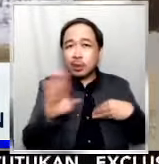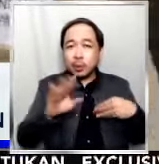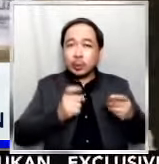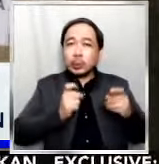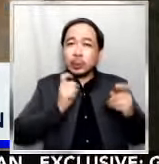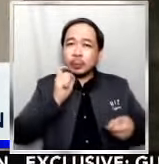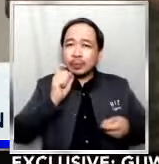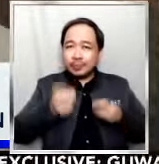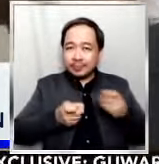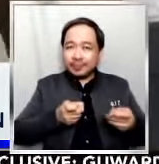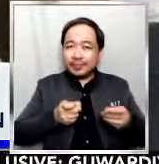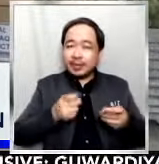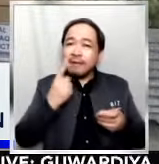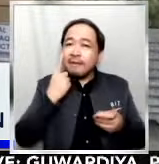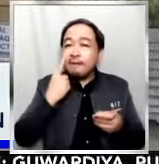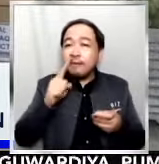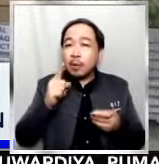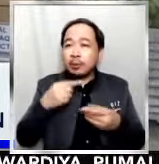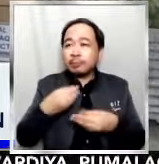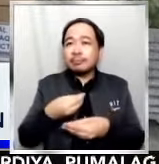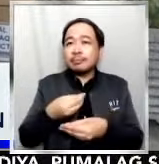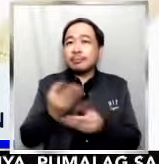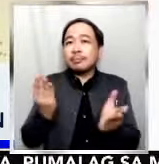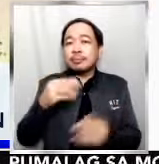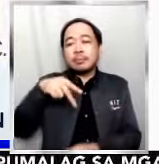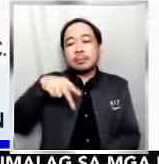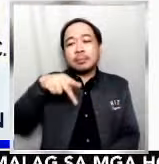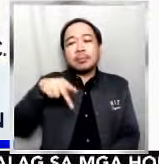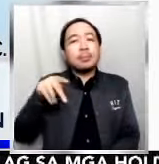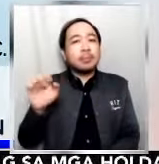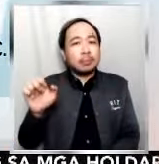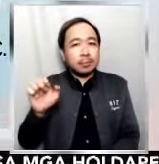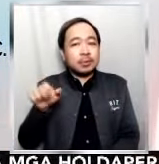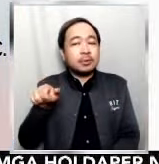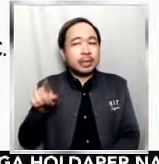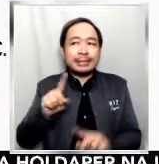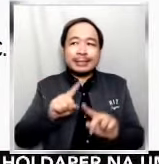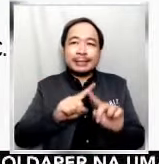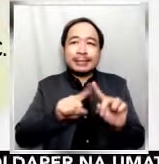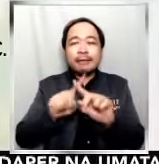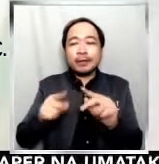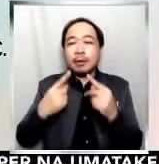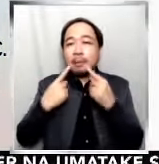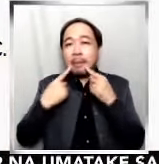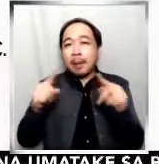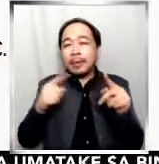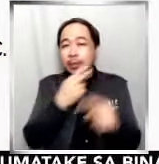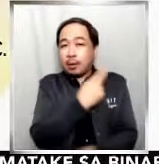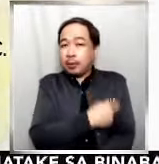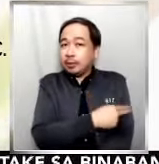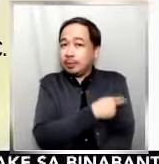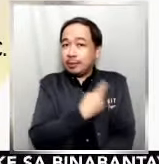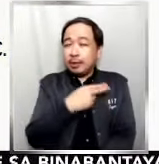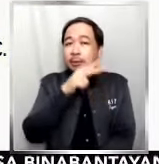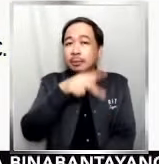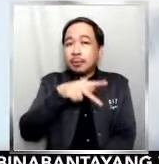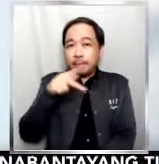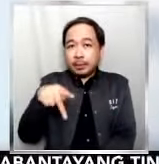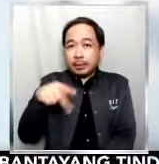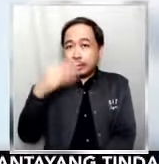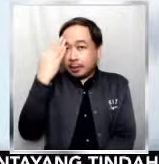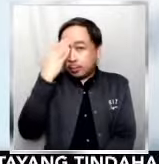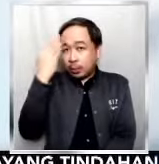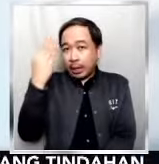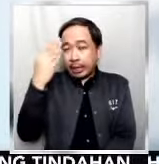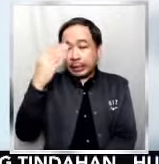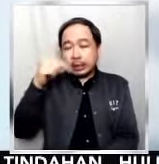personal protective supplies sa mga pampublikong ospital sa Pampanga at Bulacan ngayong Setyembre. Maaari